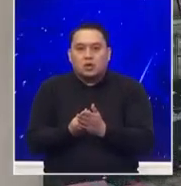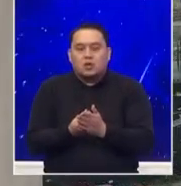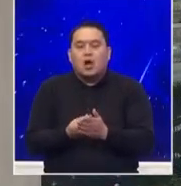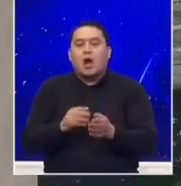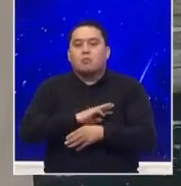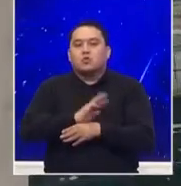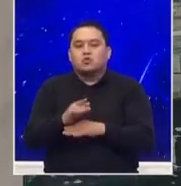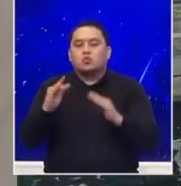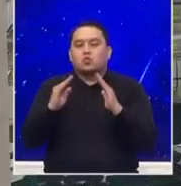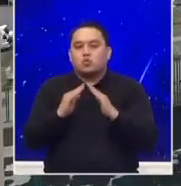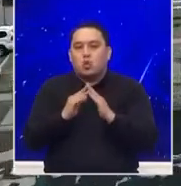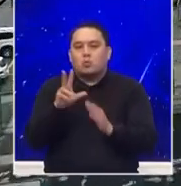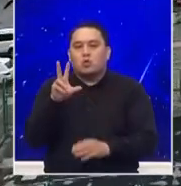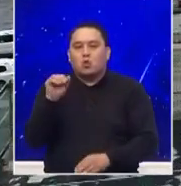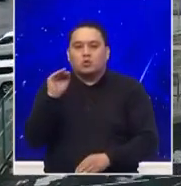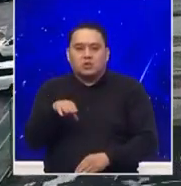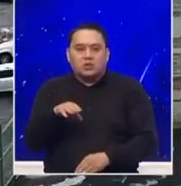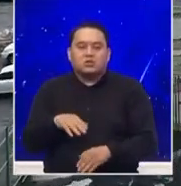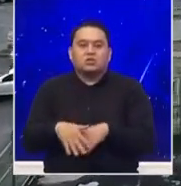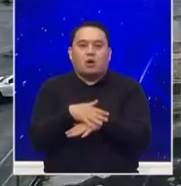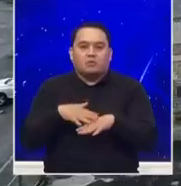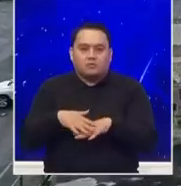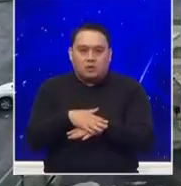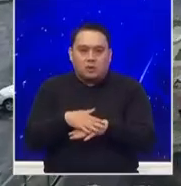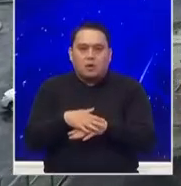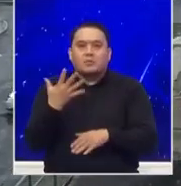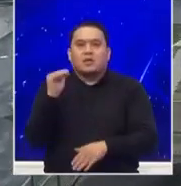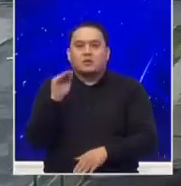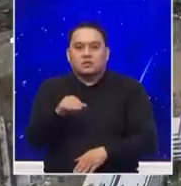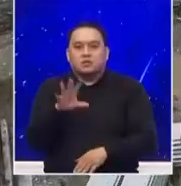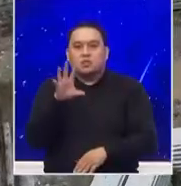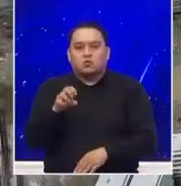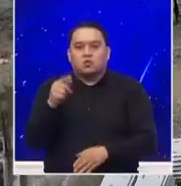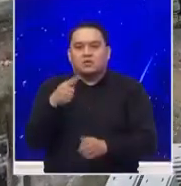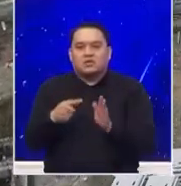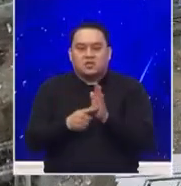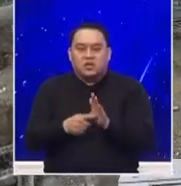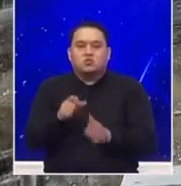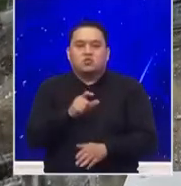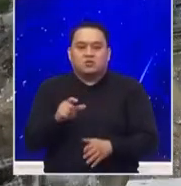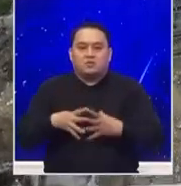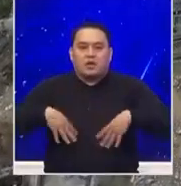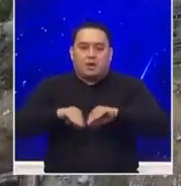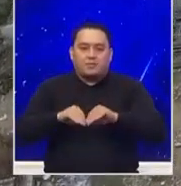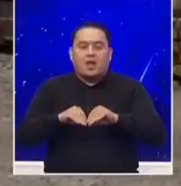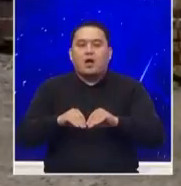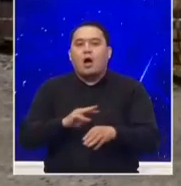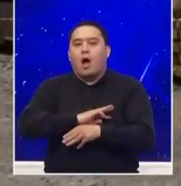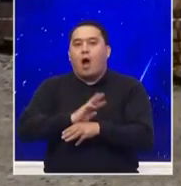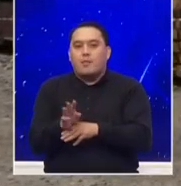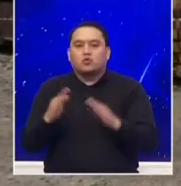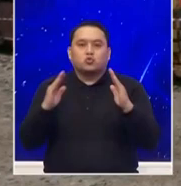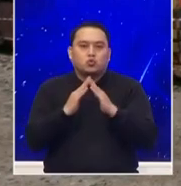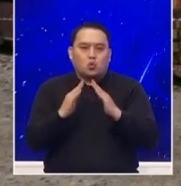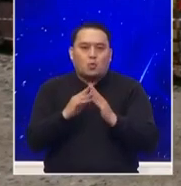будут обеспечены более 3 тысяч социально уязвимых категорий и 5 527 многодетных семей. Таким образом, обеспеченность